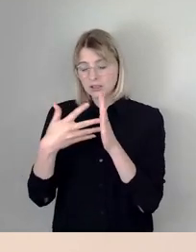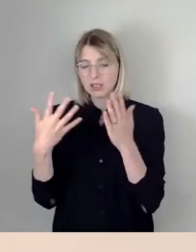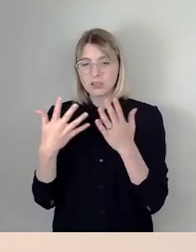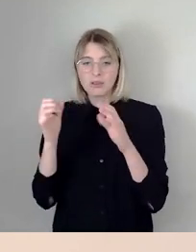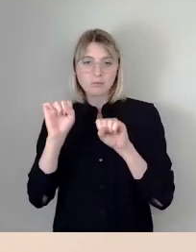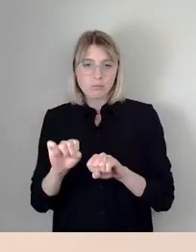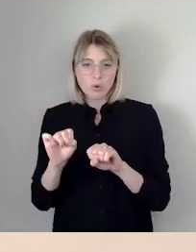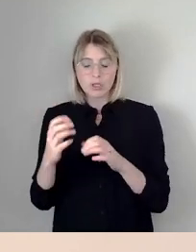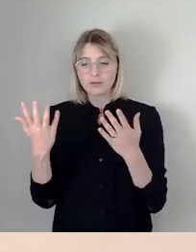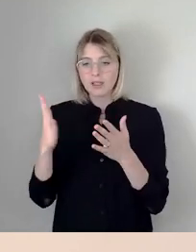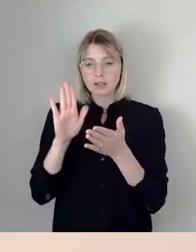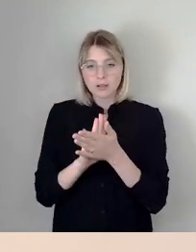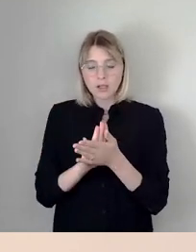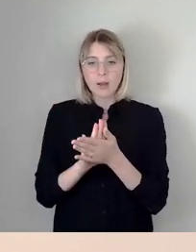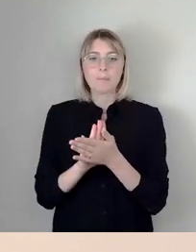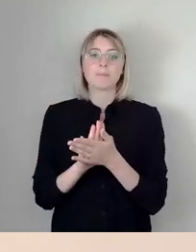Urbanes Gebiet